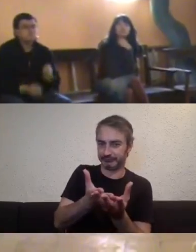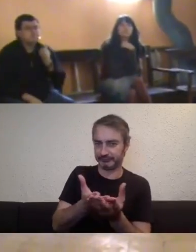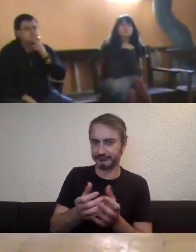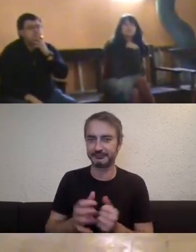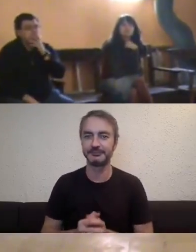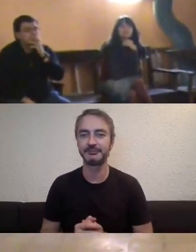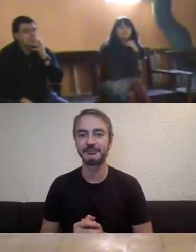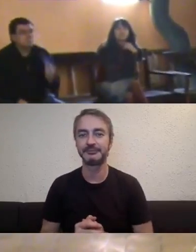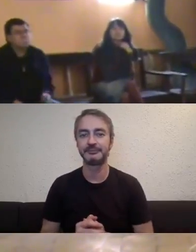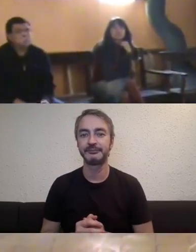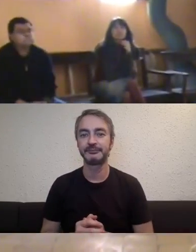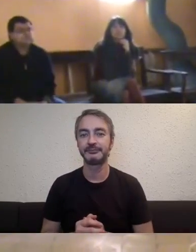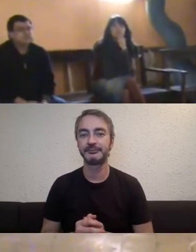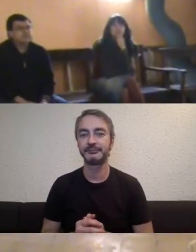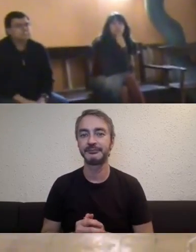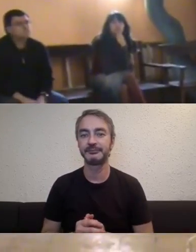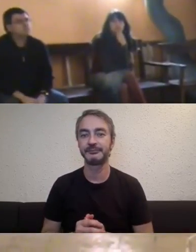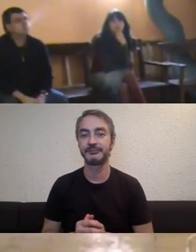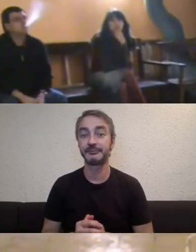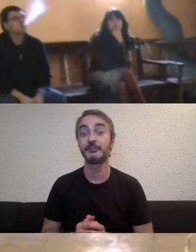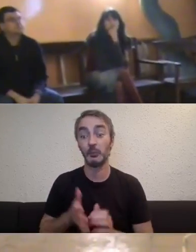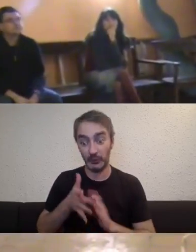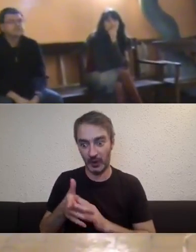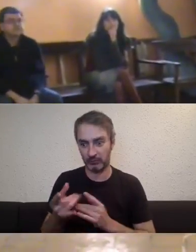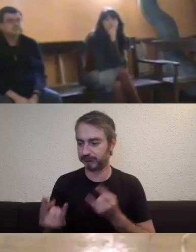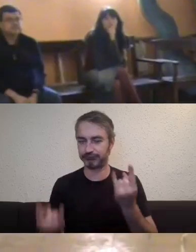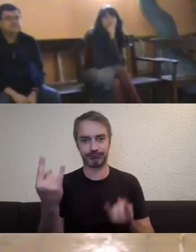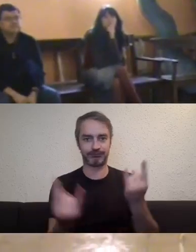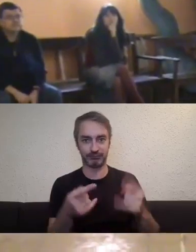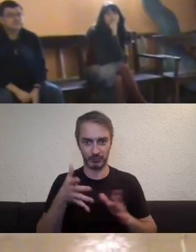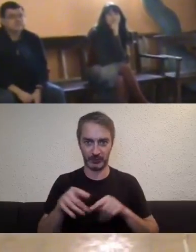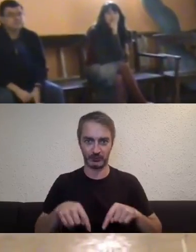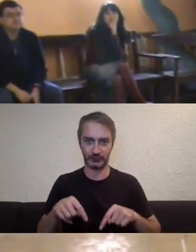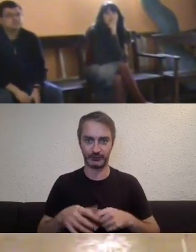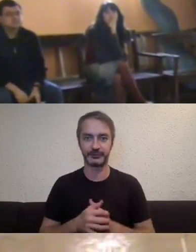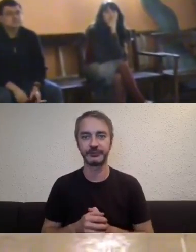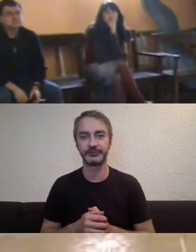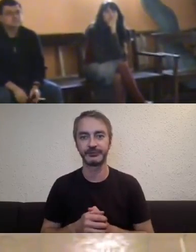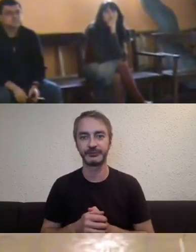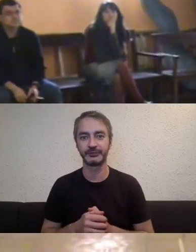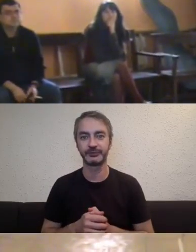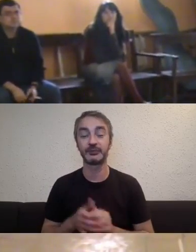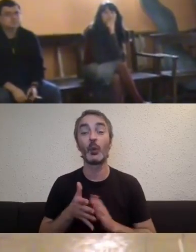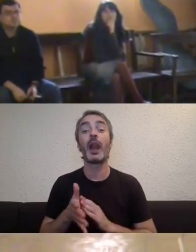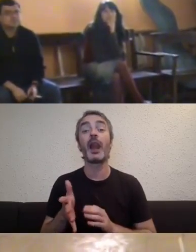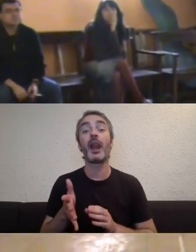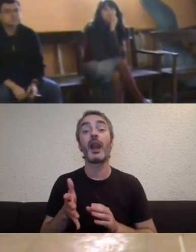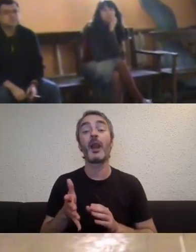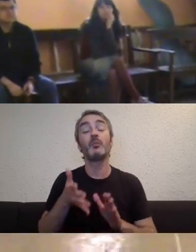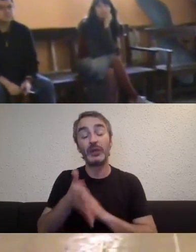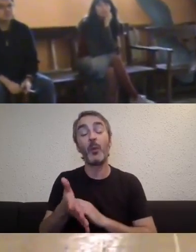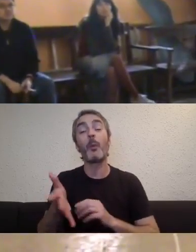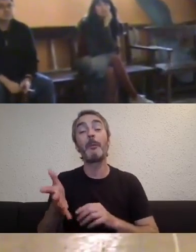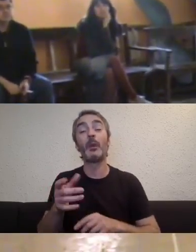canvies també ha participat bastant, no? A l'hora de que apareguessin aquests projectes. Doncs. El Contrainfo va sortir, no?, just després